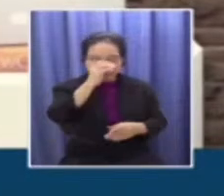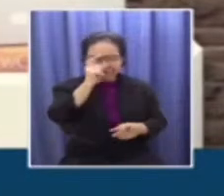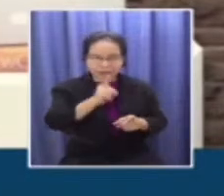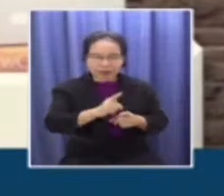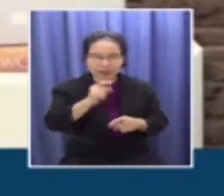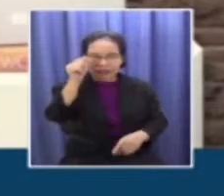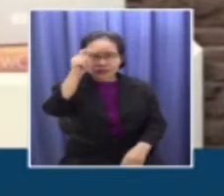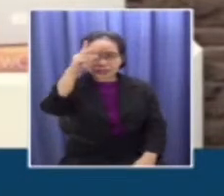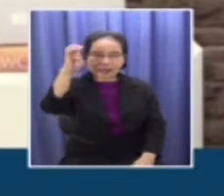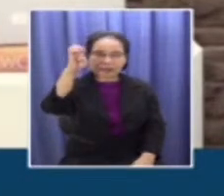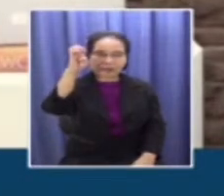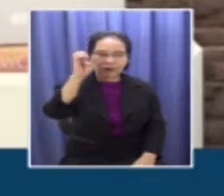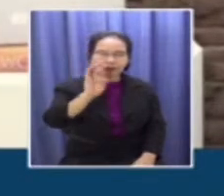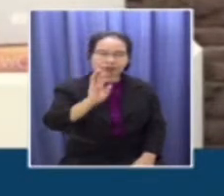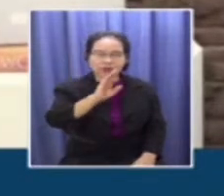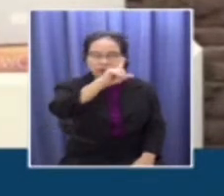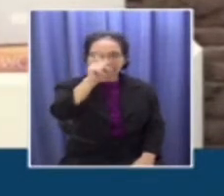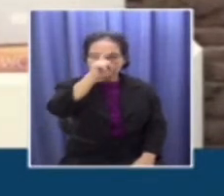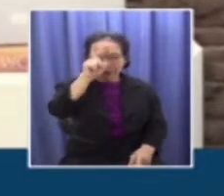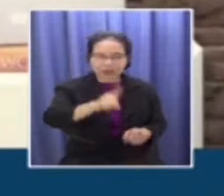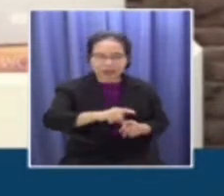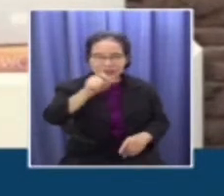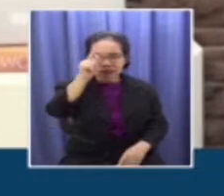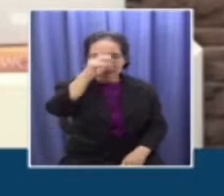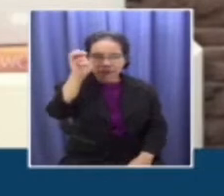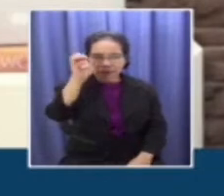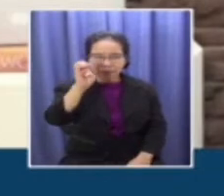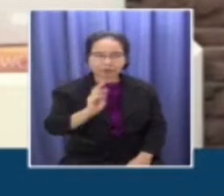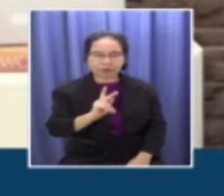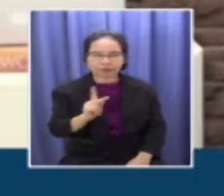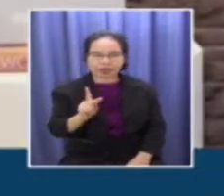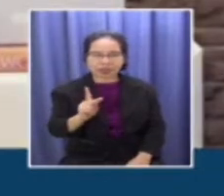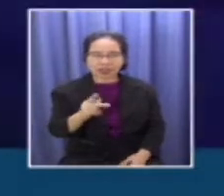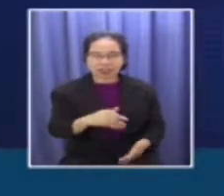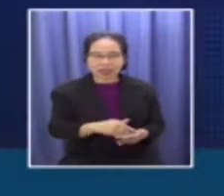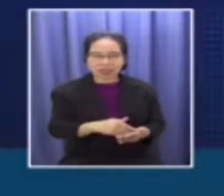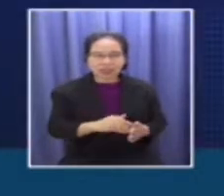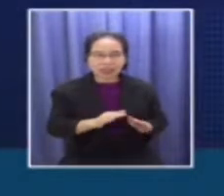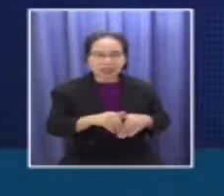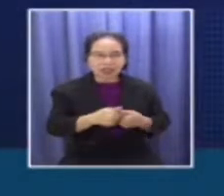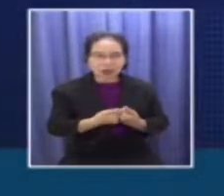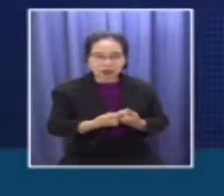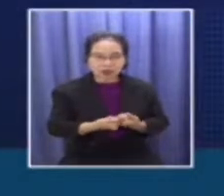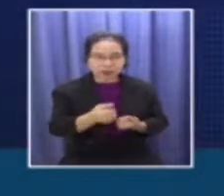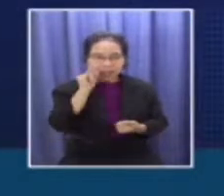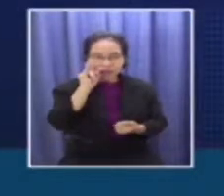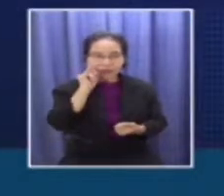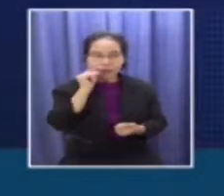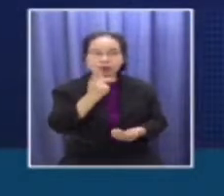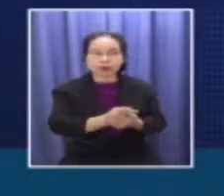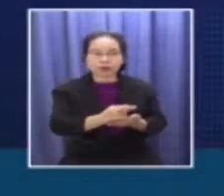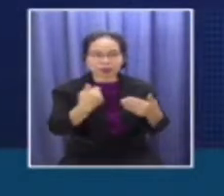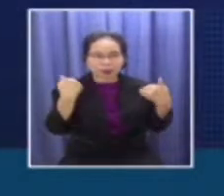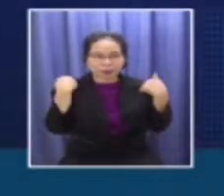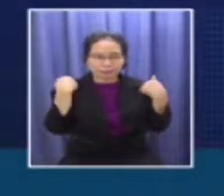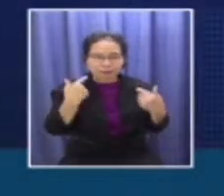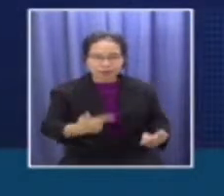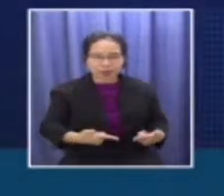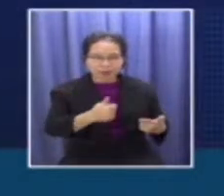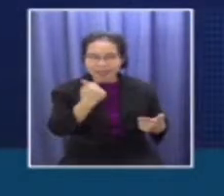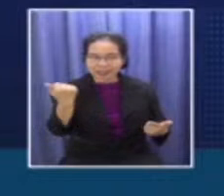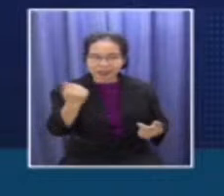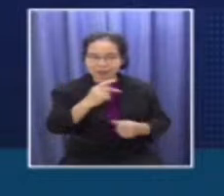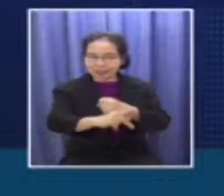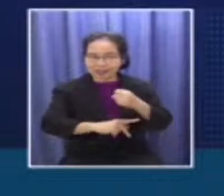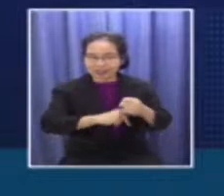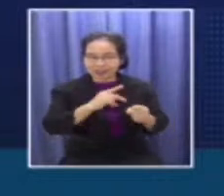ɛyɛ sɛ de twerɛ kronkron sɛ kasa no ane de abodom nyansa pɛ de suafoɔ kasa kasa abodom nyansa